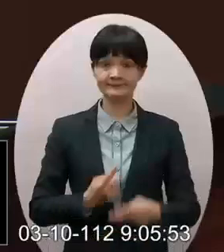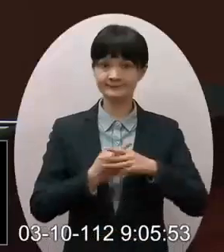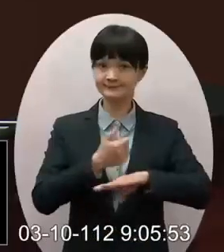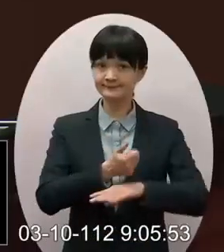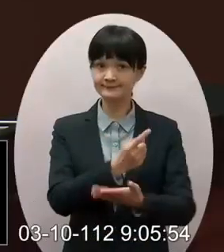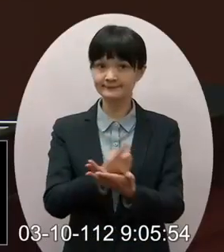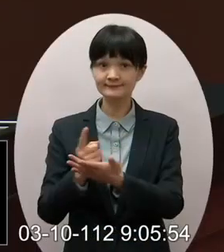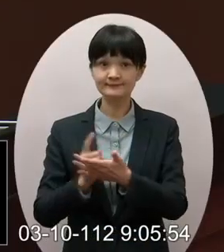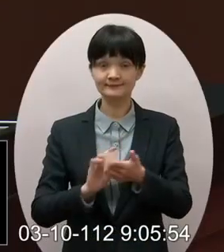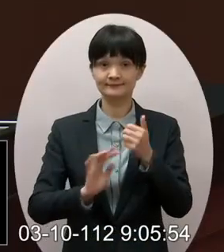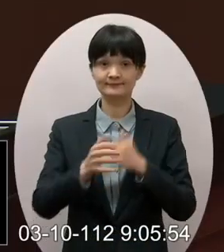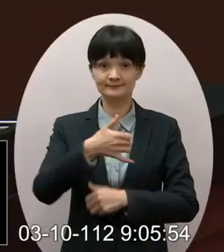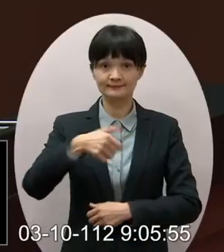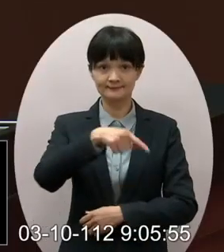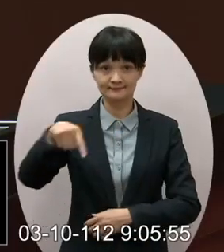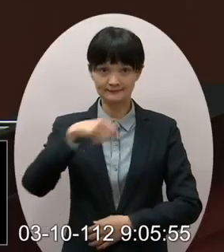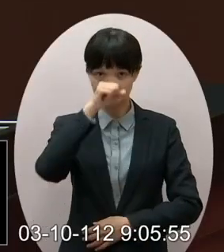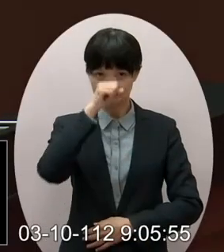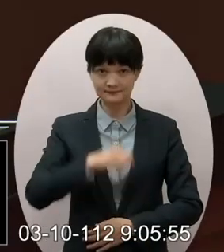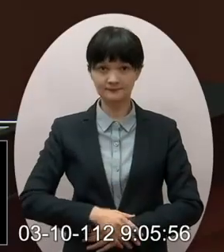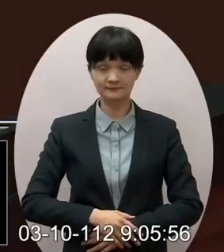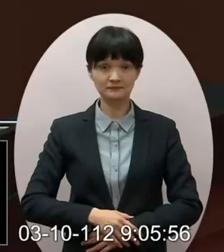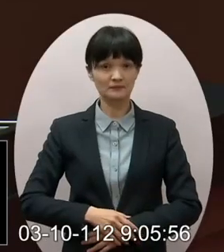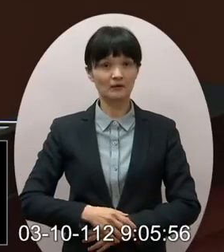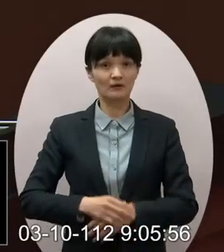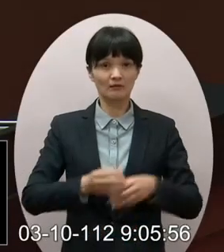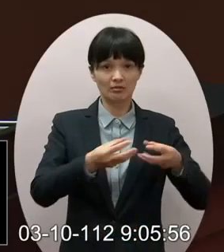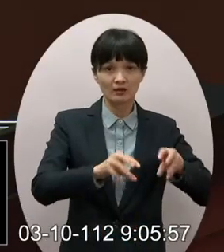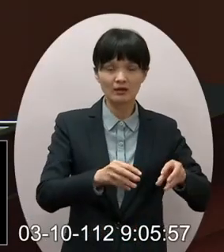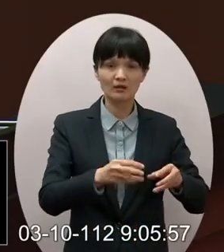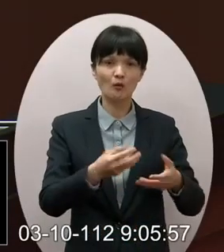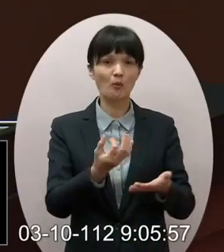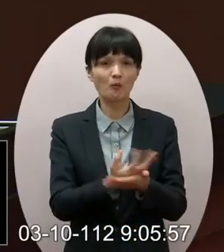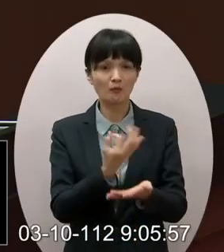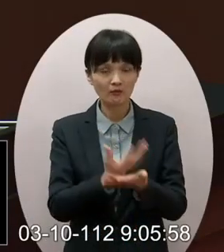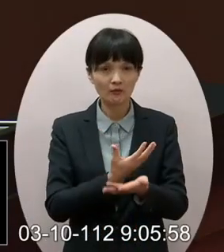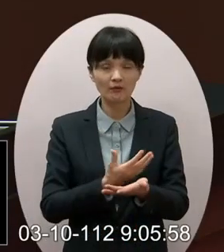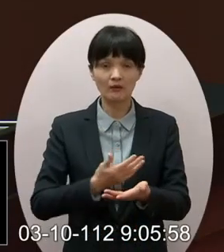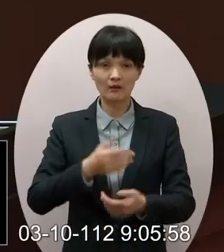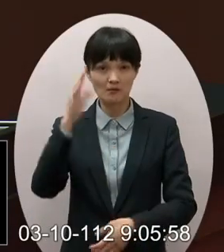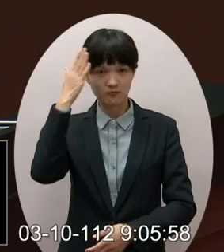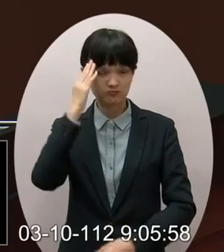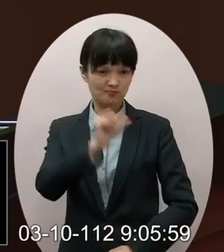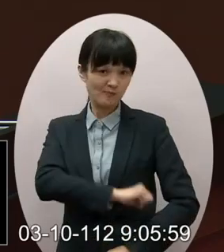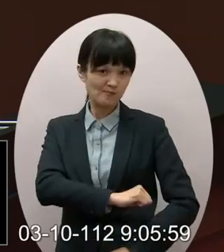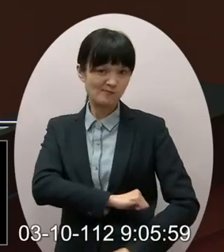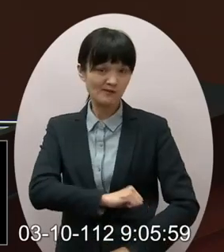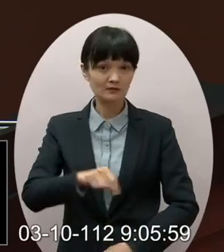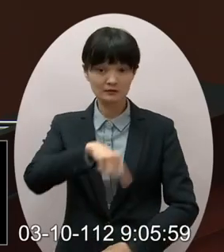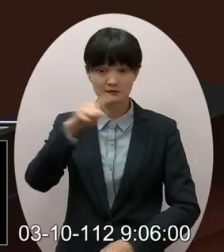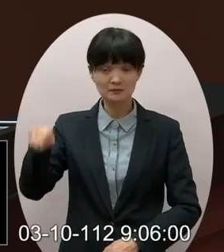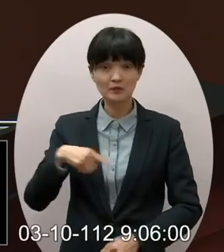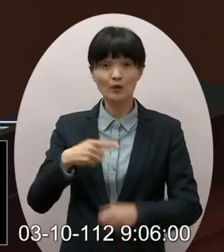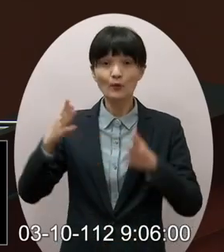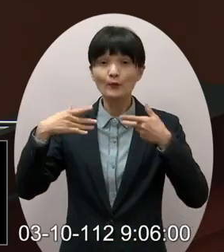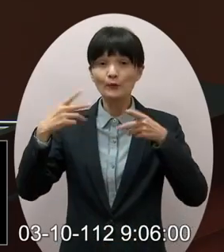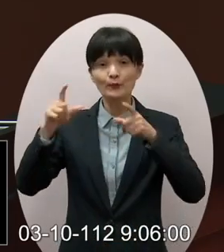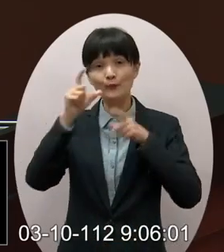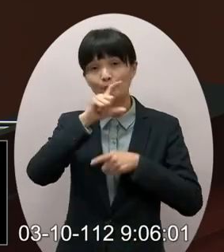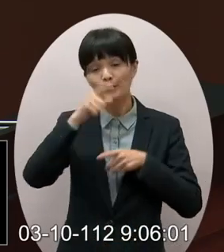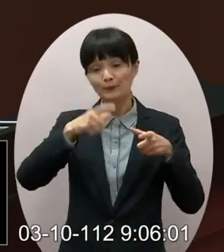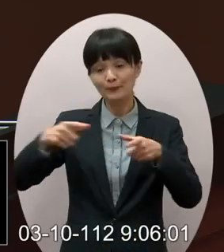主席、各位立院同仁，民众苦恼缺蛋，黑道嚣张春酒，这是什么温柔坚